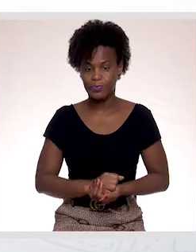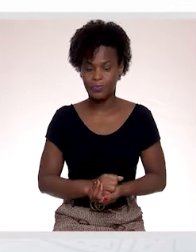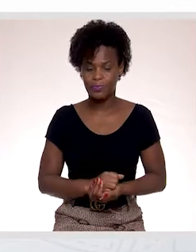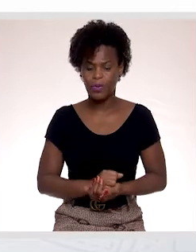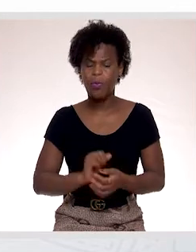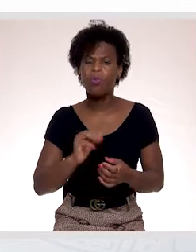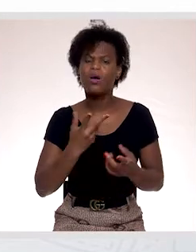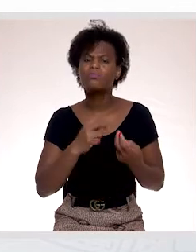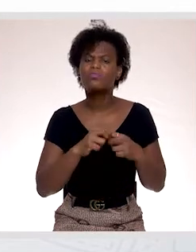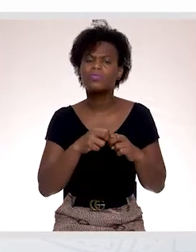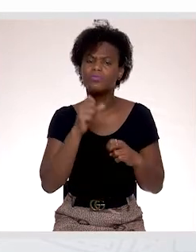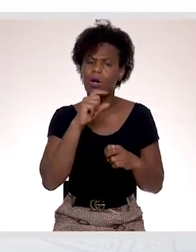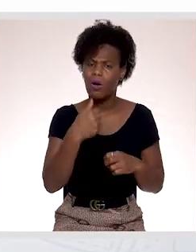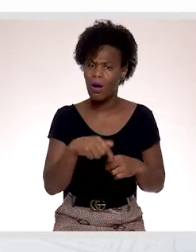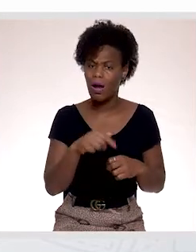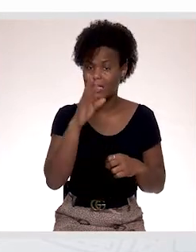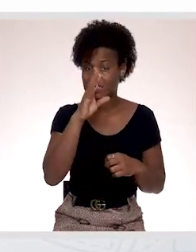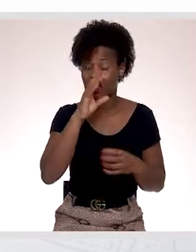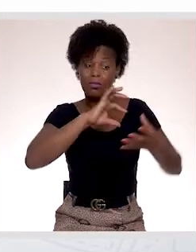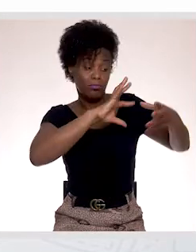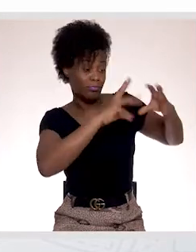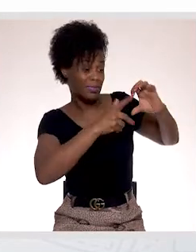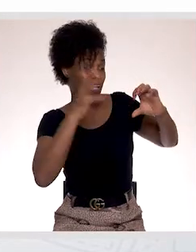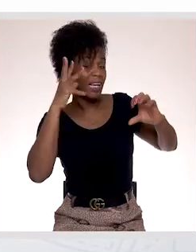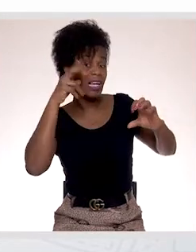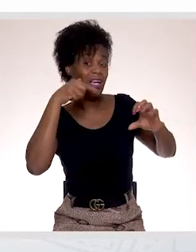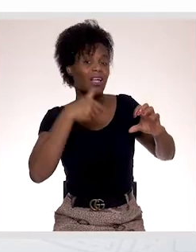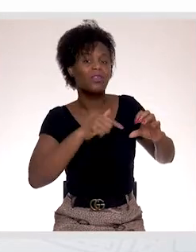Quel problème peut apparaître si la planète se réchauffe?